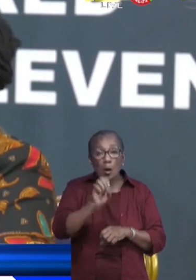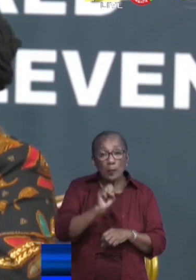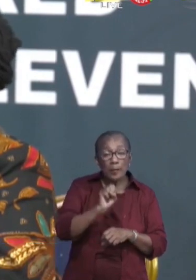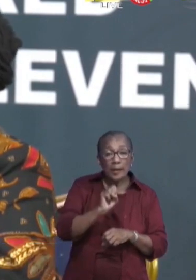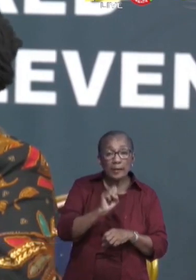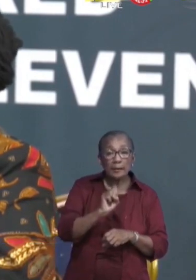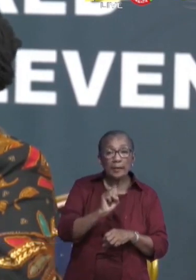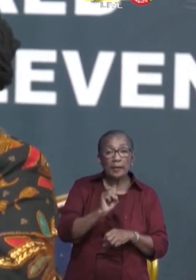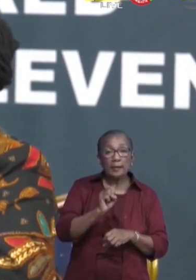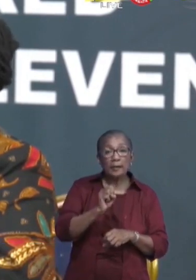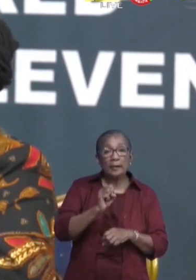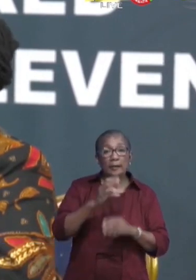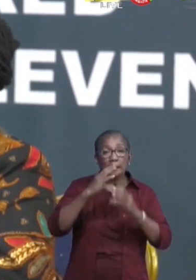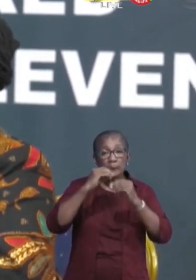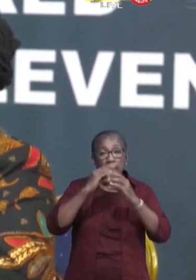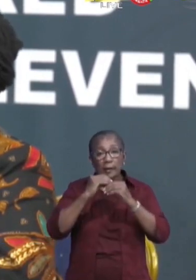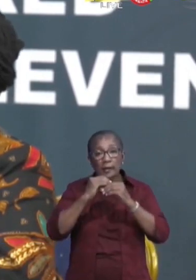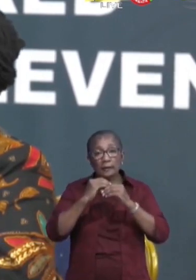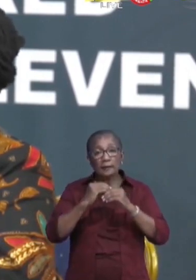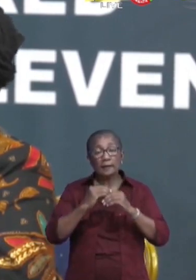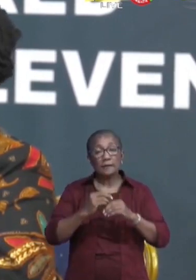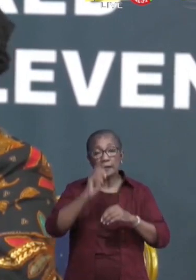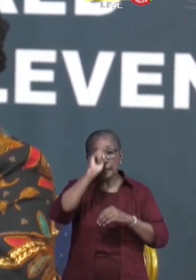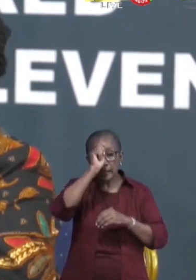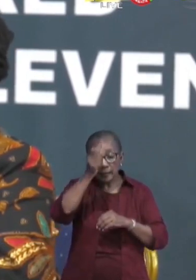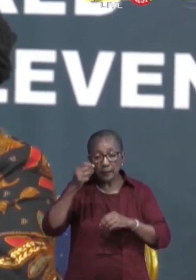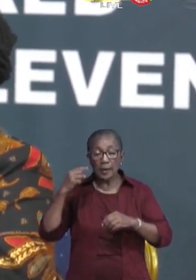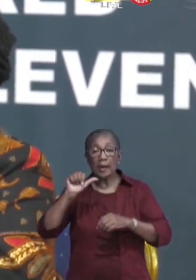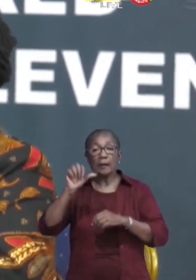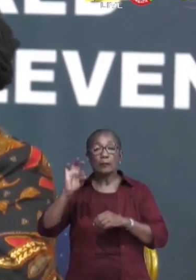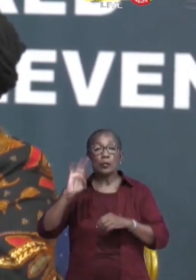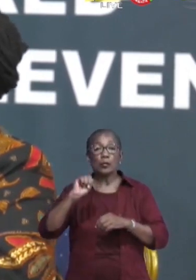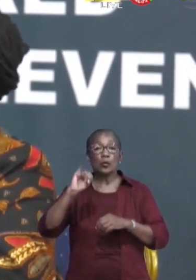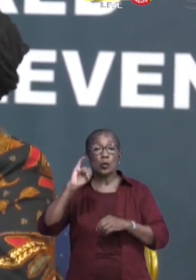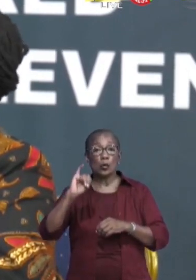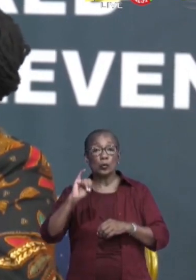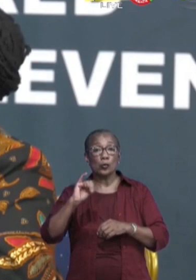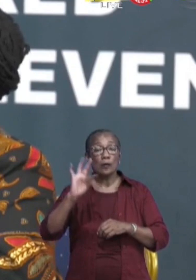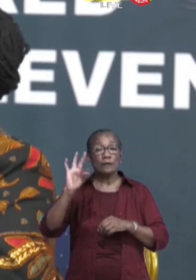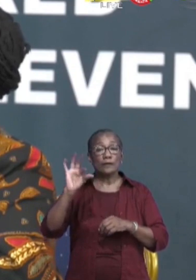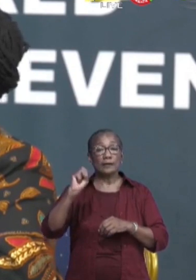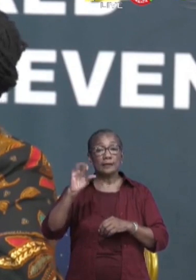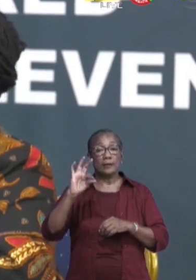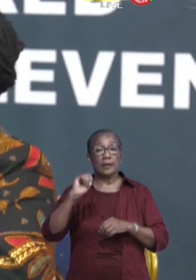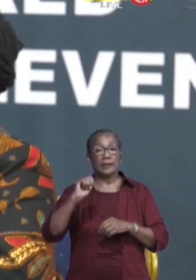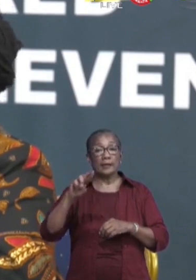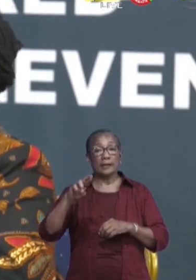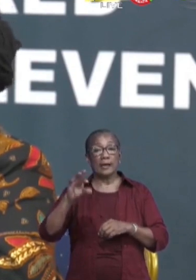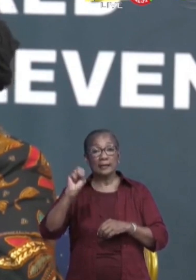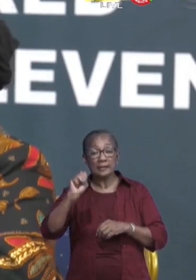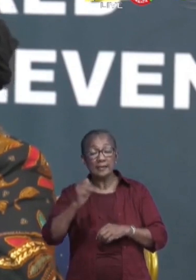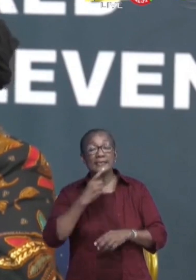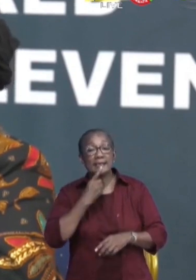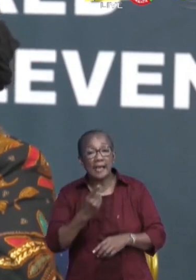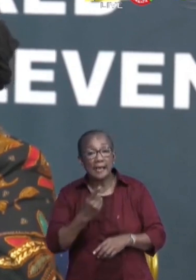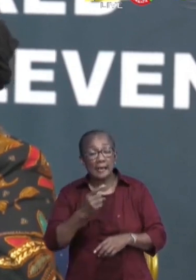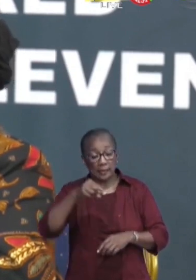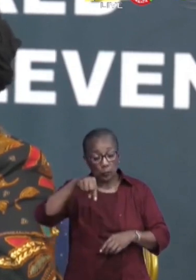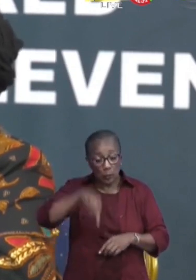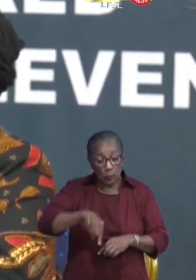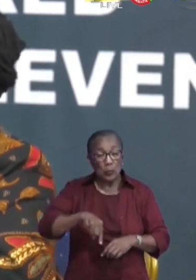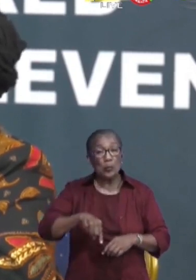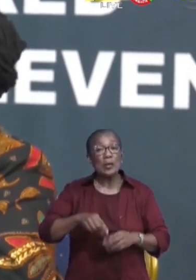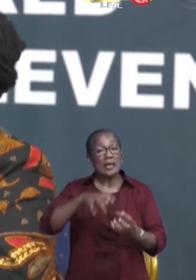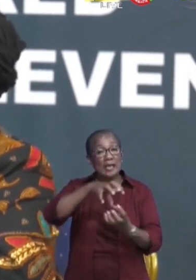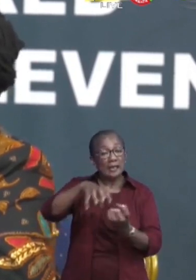de spreekbeurt van Gramang Aboikoni van de Saramakaners. Die heeft aangegeven dat wij juist in